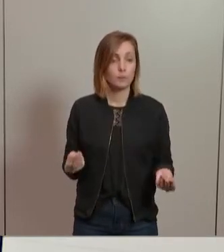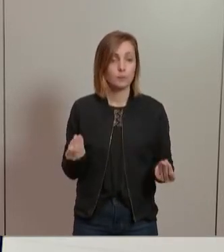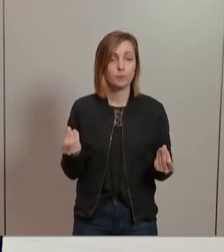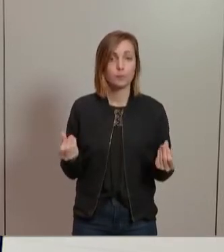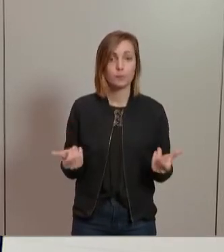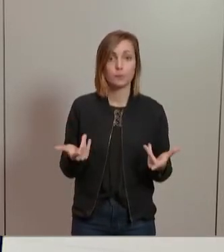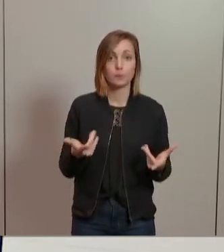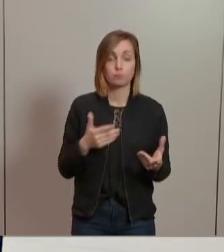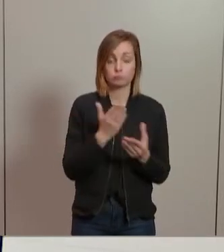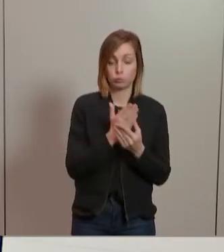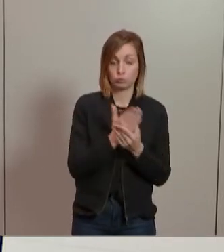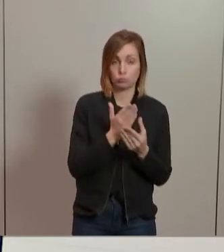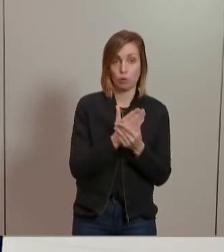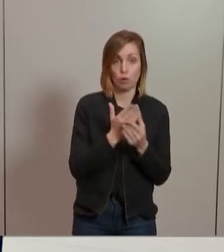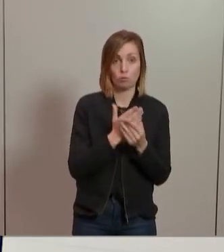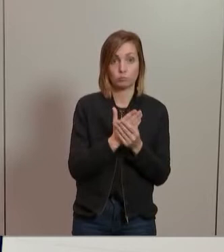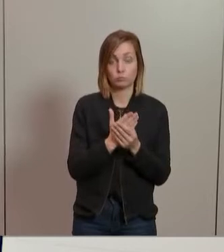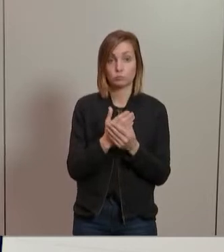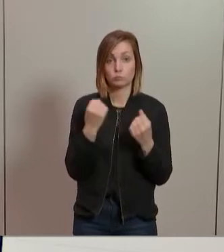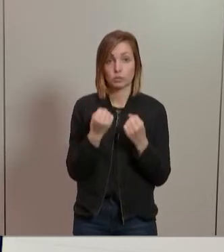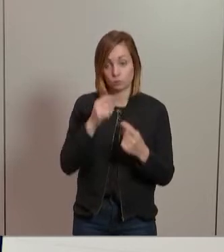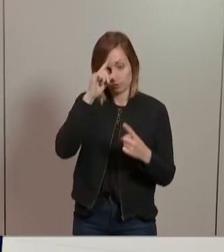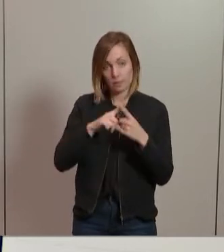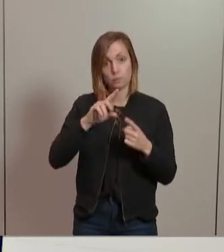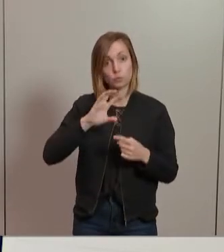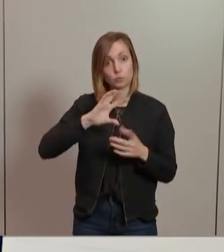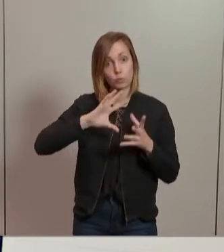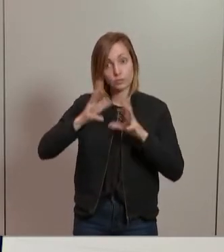de supports de communication en lien avec les transitions écologiques